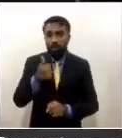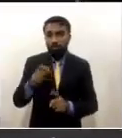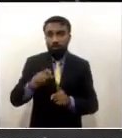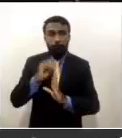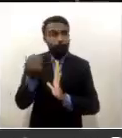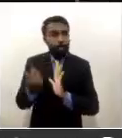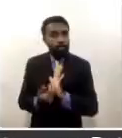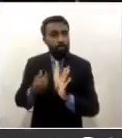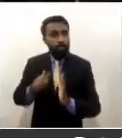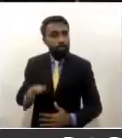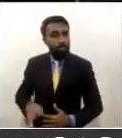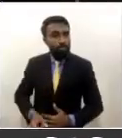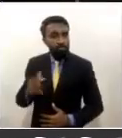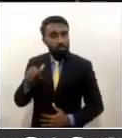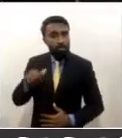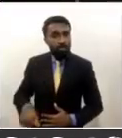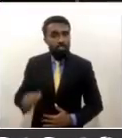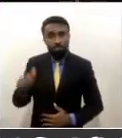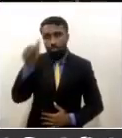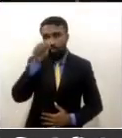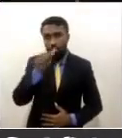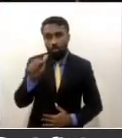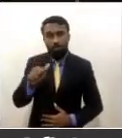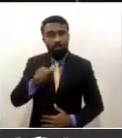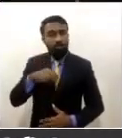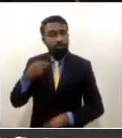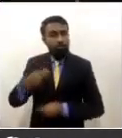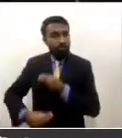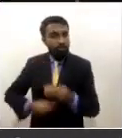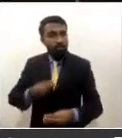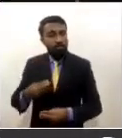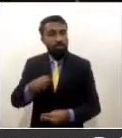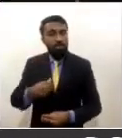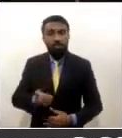මේ ජාවාරංකාරයෝ තමන්ට ඕන විදිහට වෙළඳපළ හසුරවන්න වෙළඳපළ පාලනය කරන්න කටයුතු කරන්නේ.